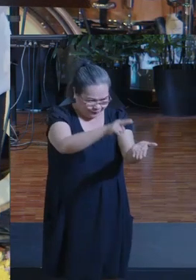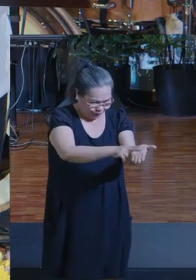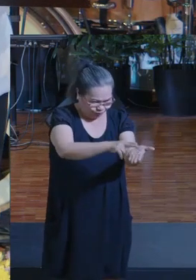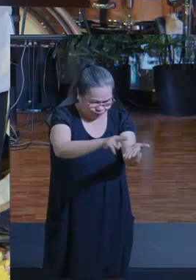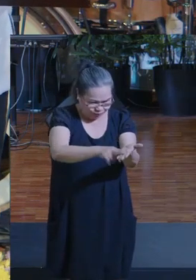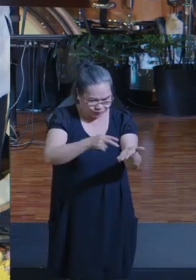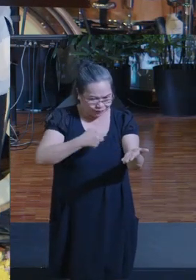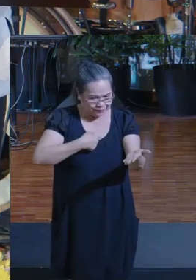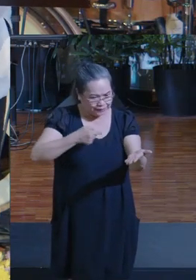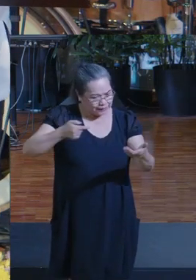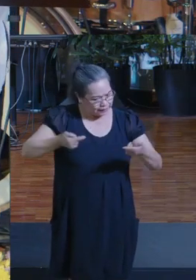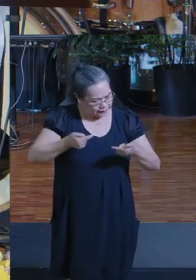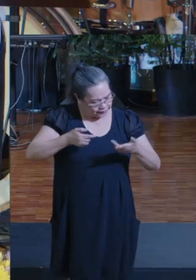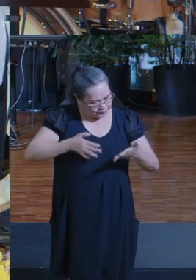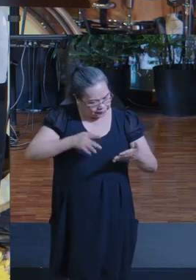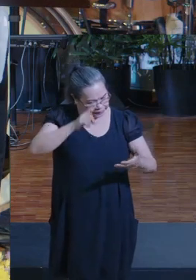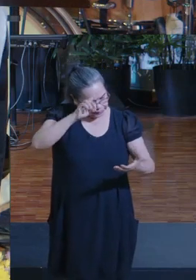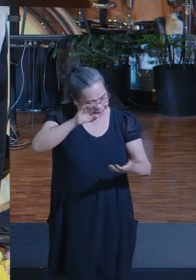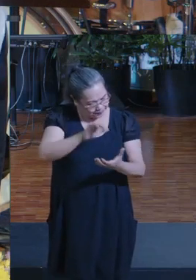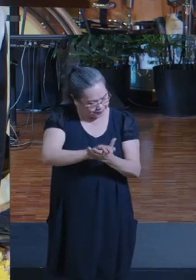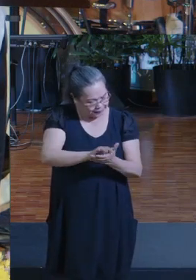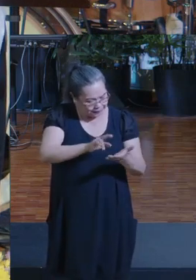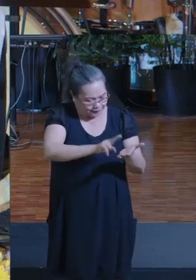taong makasalanan ay maaasahan,